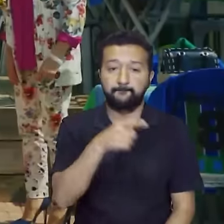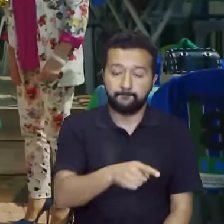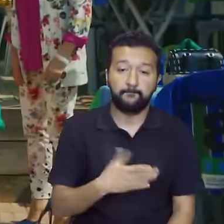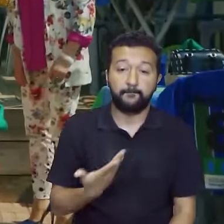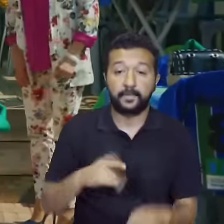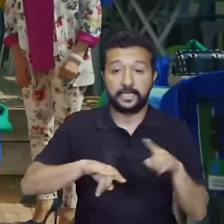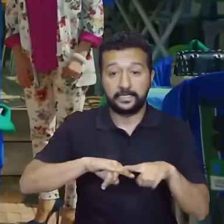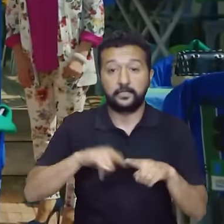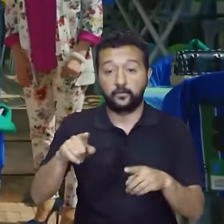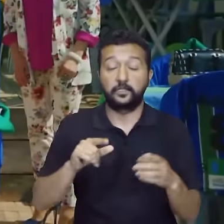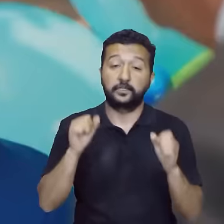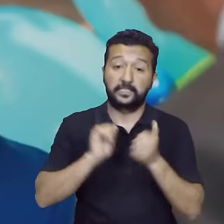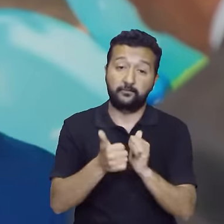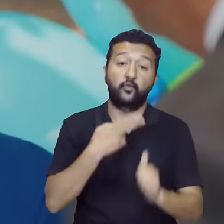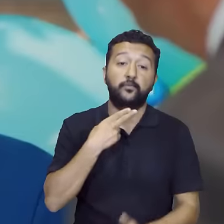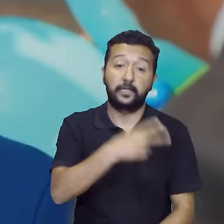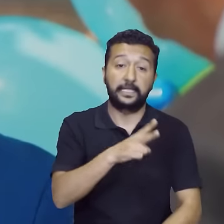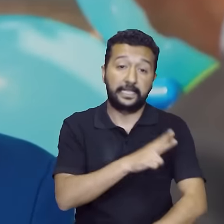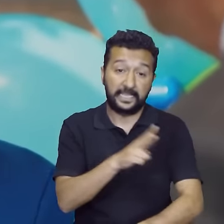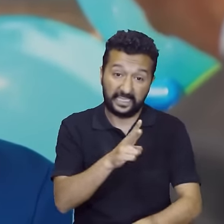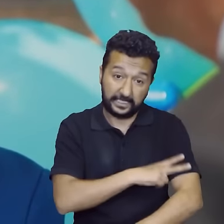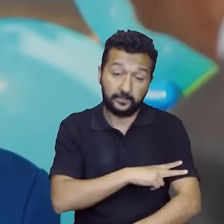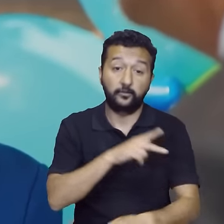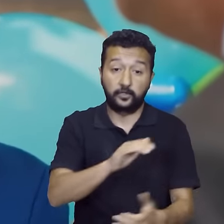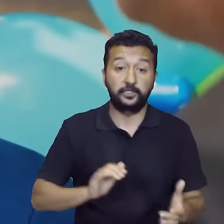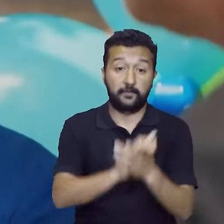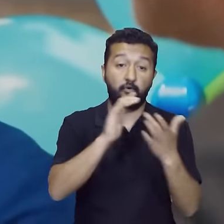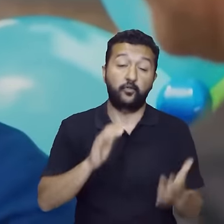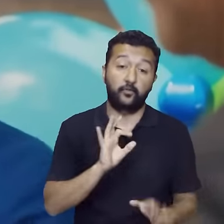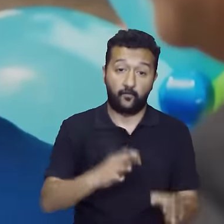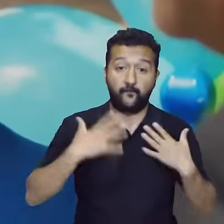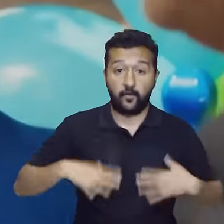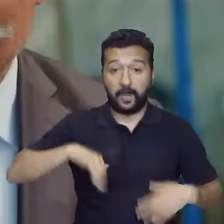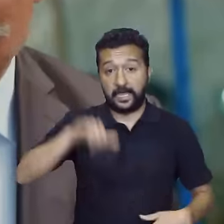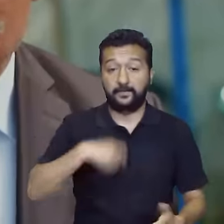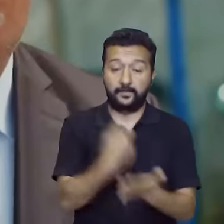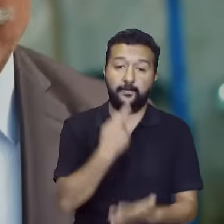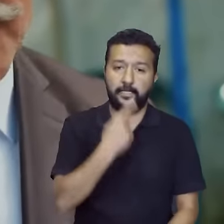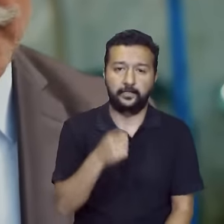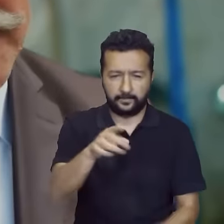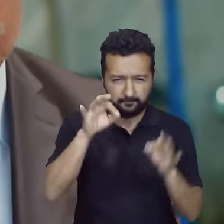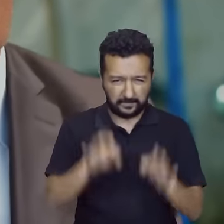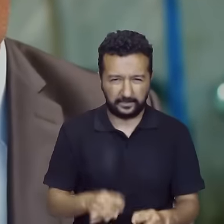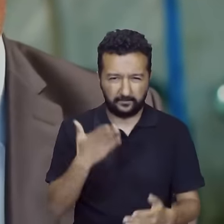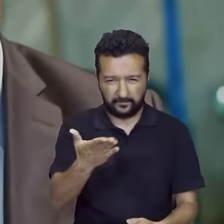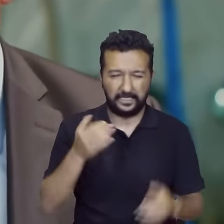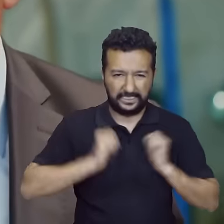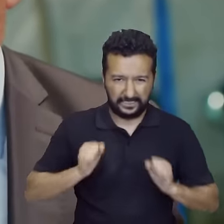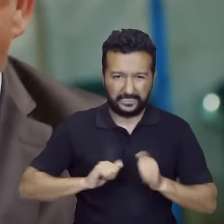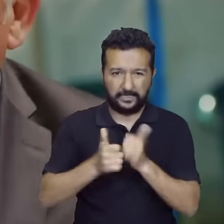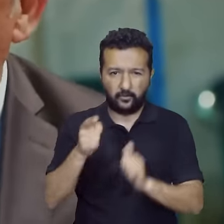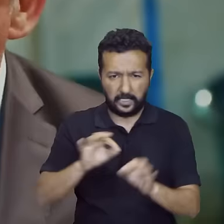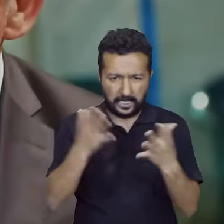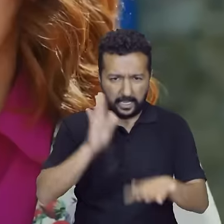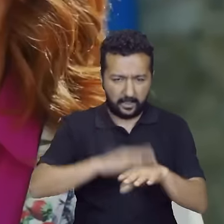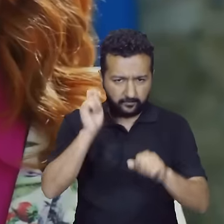Yani Hisarüstü İdman Yurdu Spor. İkinci kümenin namalup şampiyonu. Formanın hakkını verelim dedik. Ya başlayacağım şimdi idmanından, hisarından.